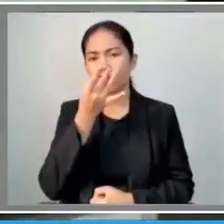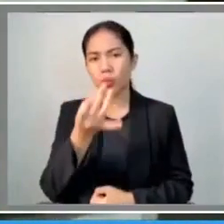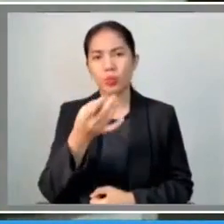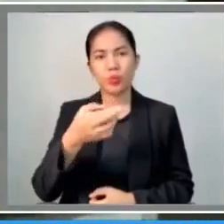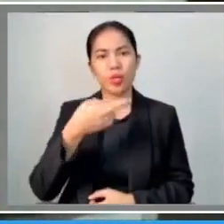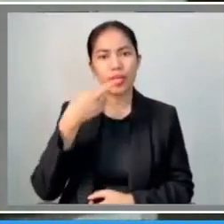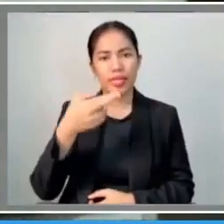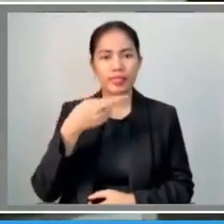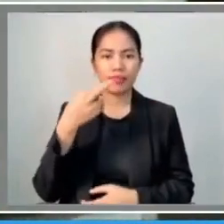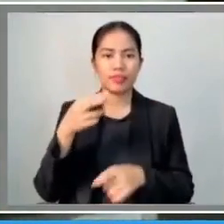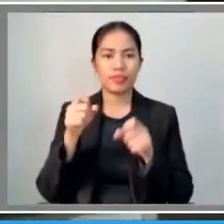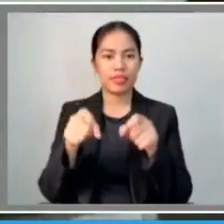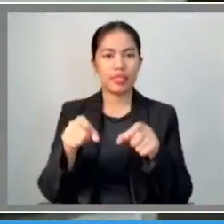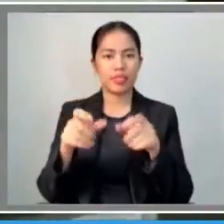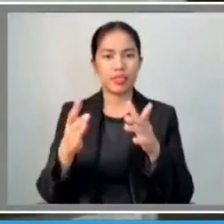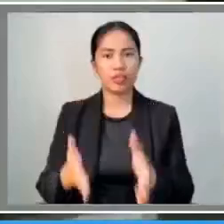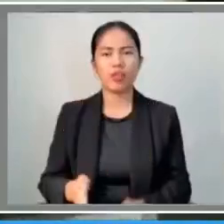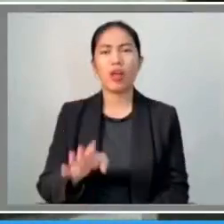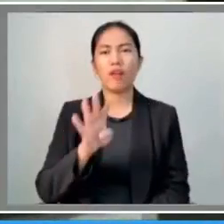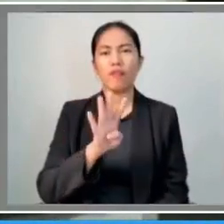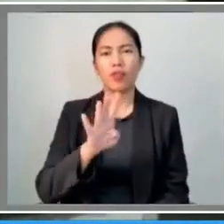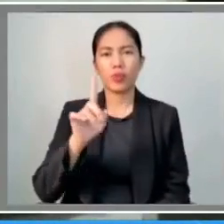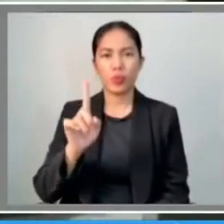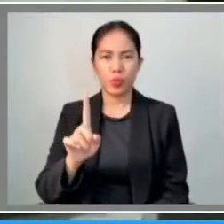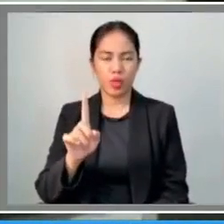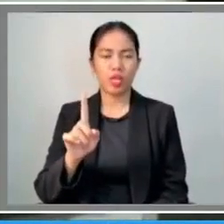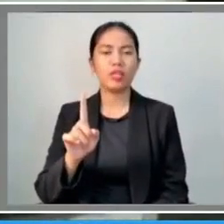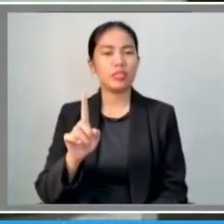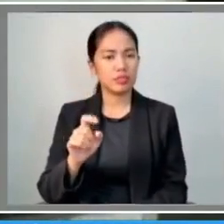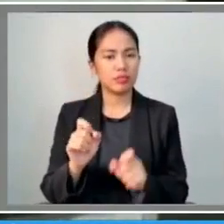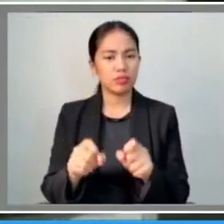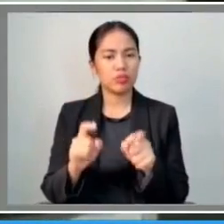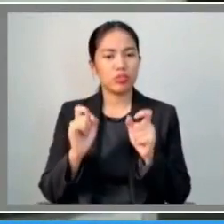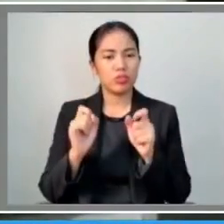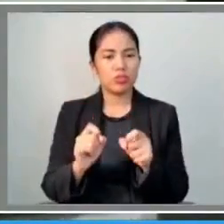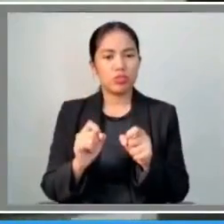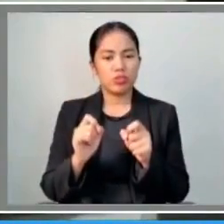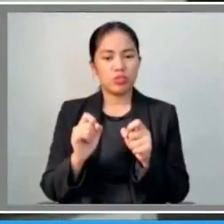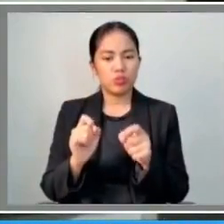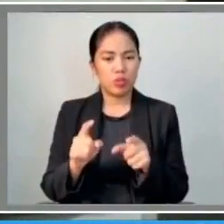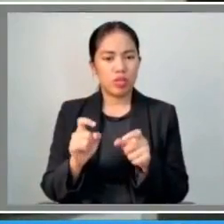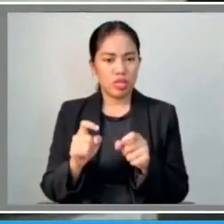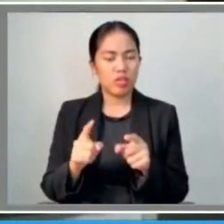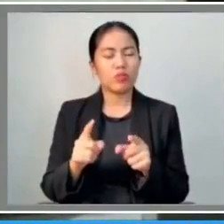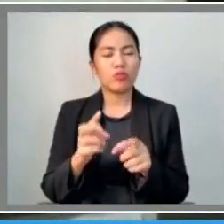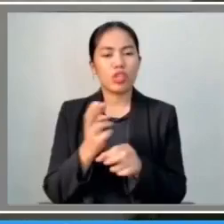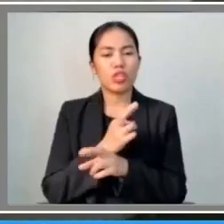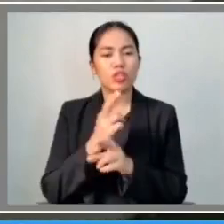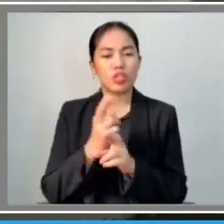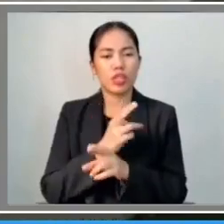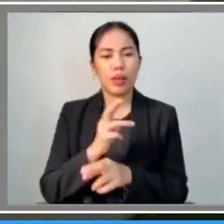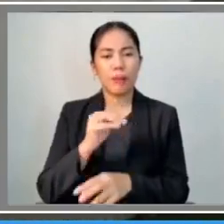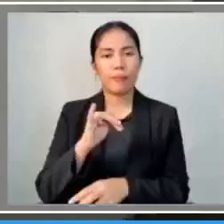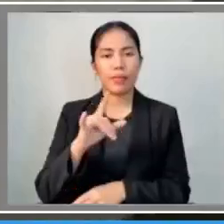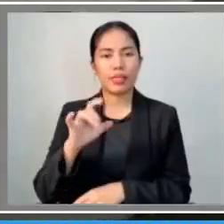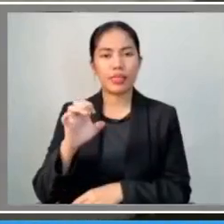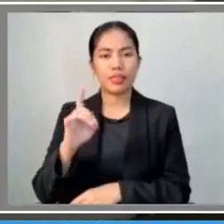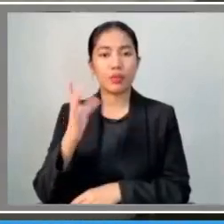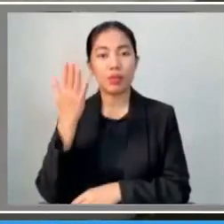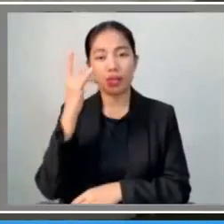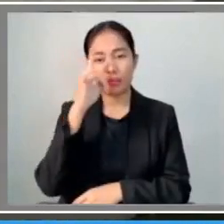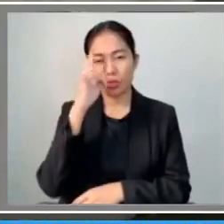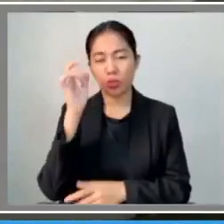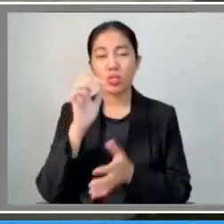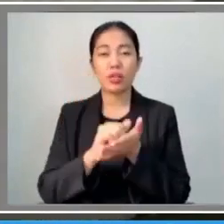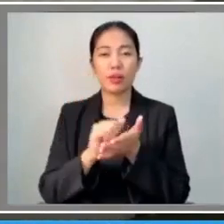pesos per kilo ng bigas o itong regular milled rice. Kasabay nga ito ng pag-lift ng price ceiling o price cap sa presyo ng bigas. Karamihan